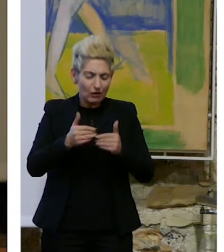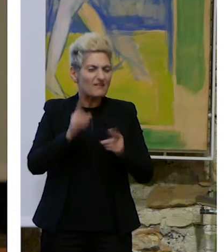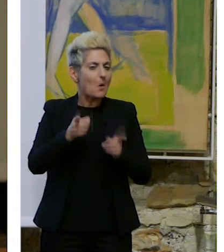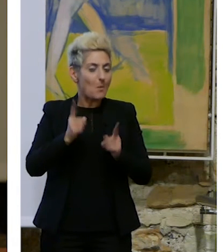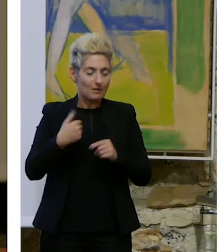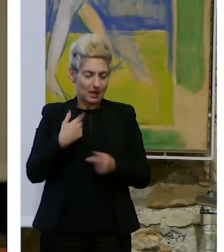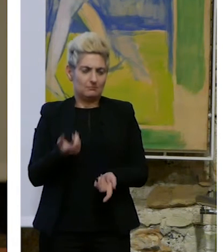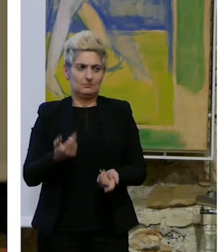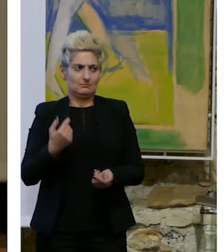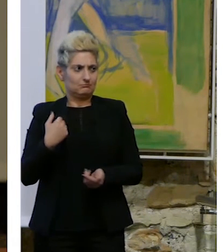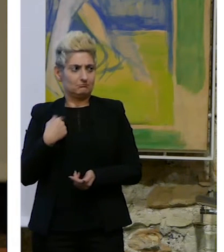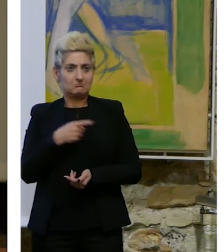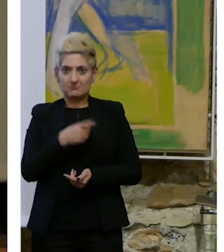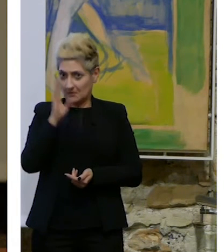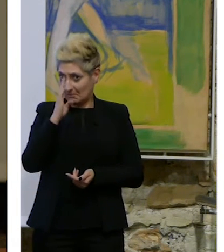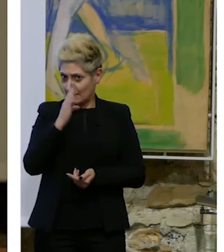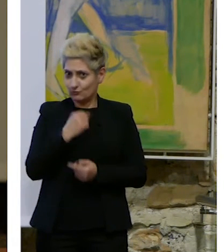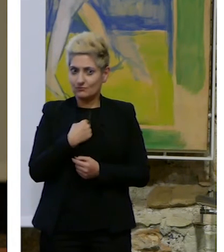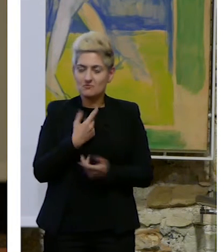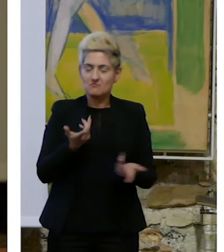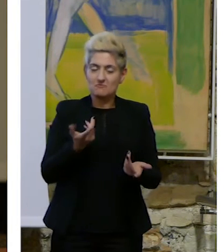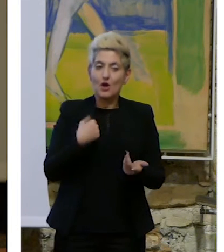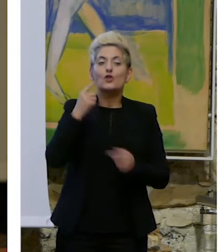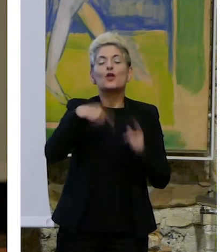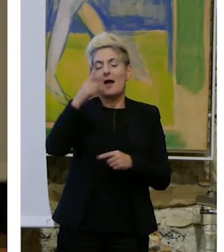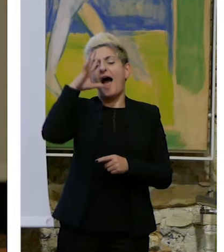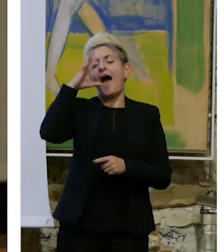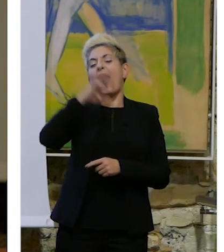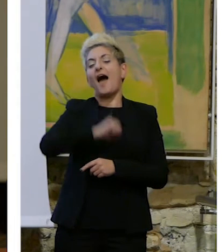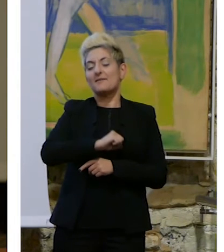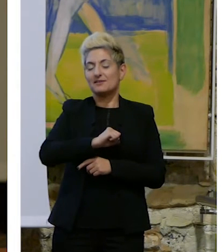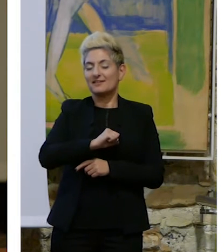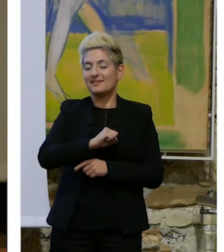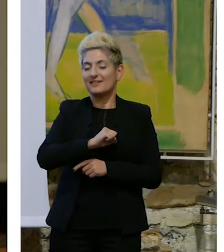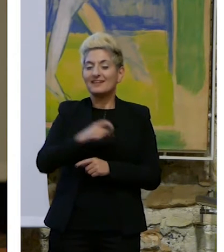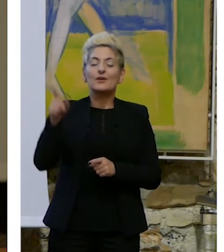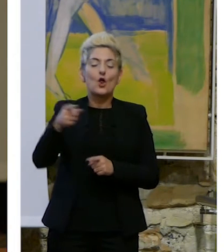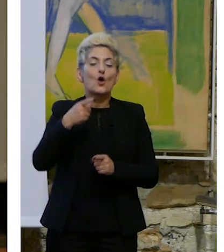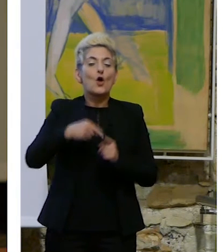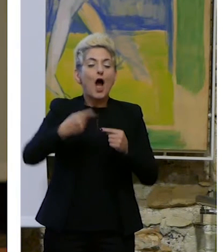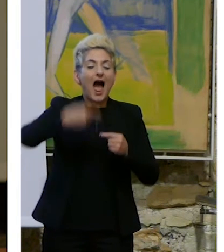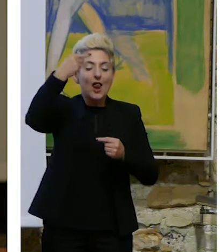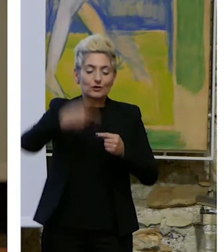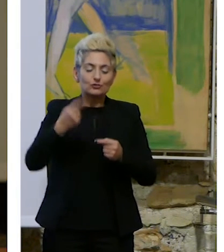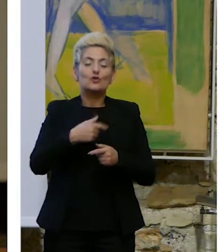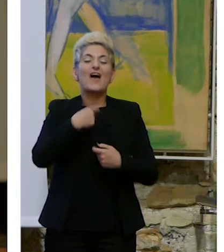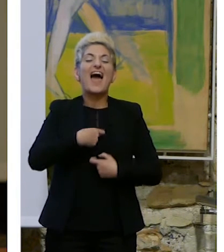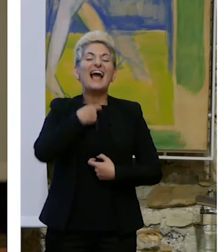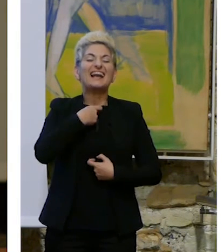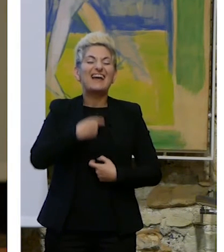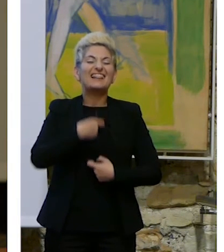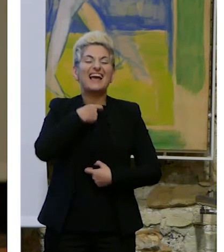mi sono chiesto, ma è un pazzo? Poi ho capito. Lui, toccando 100 cravatte al giorno,